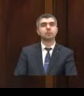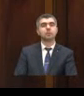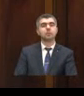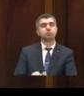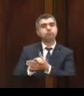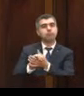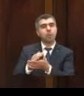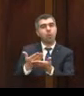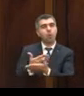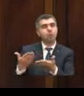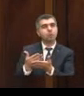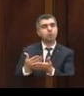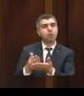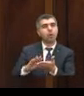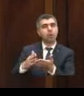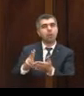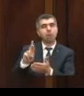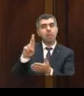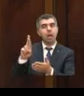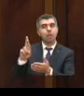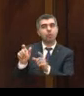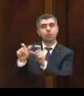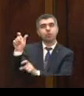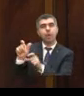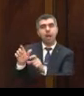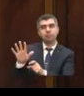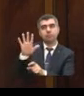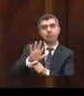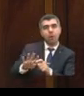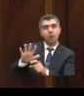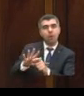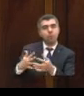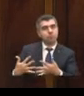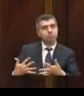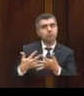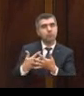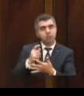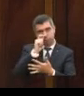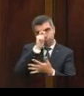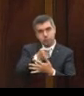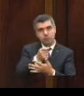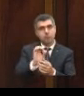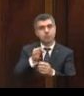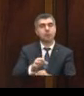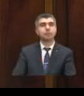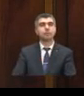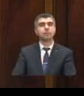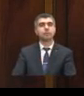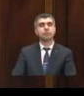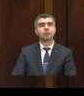الملحمية التي تجمع الملك بالشعب والشعب بالملك، التي تبرز تلقائيا